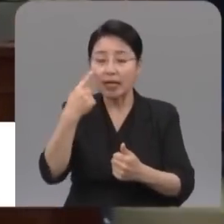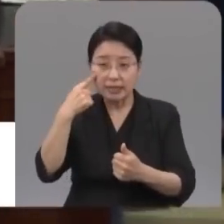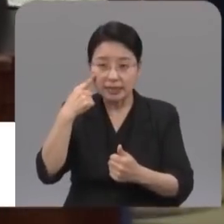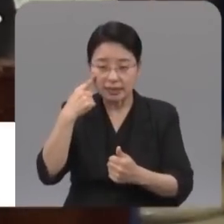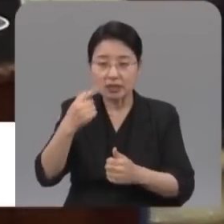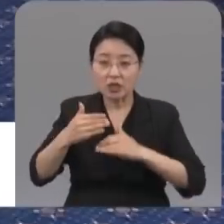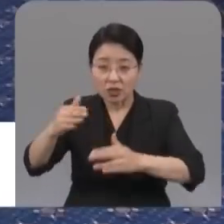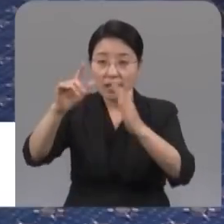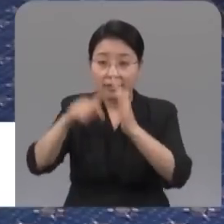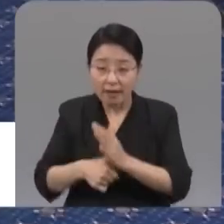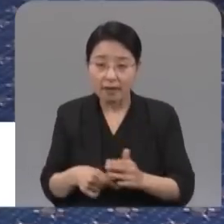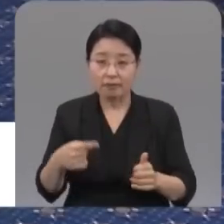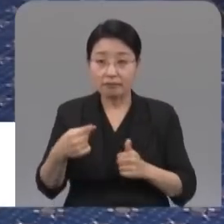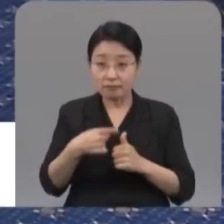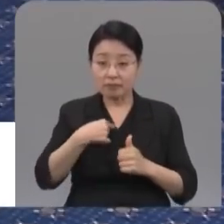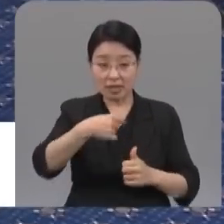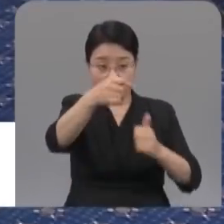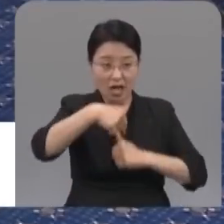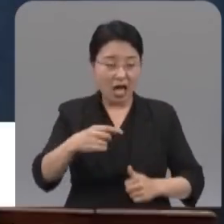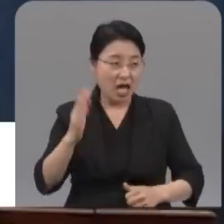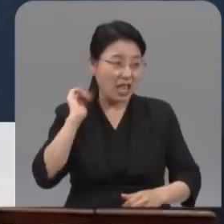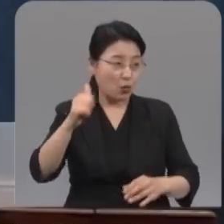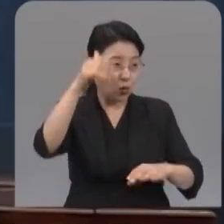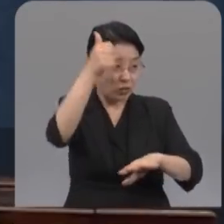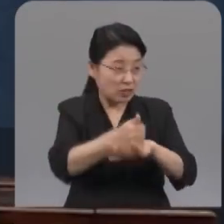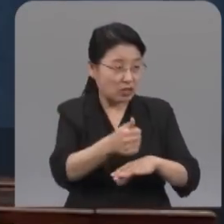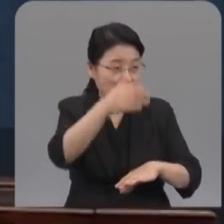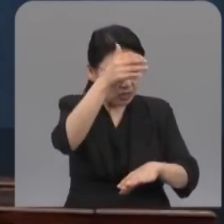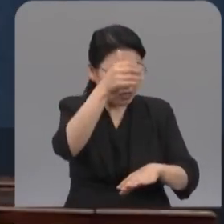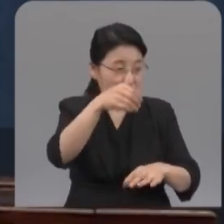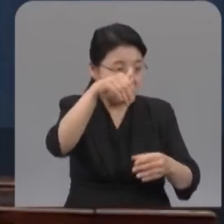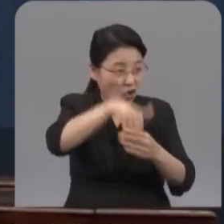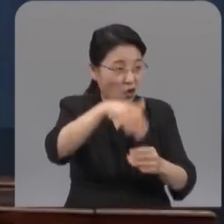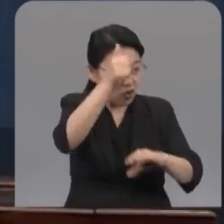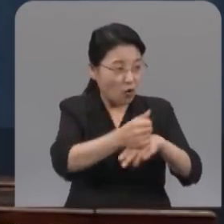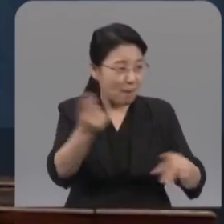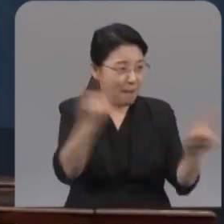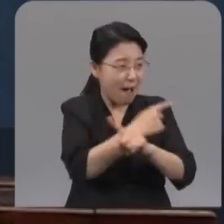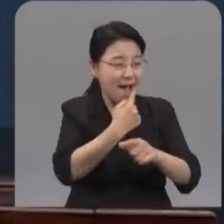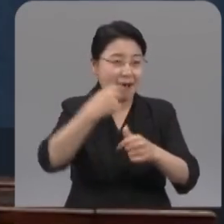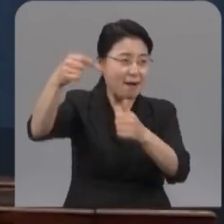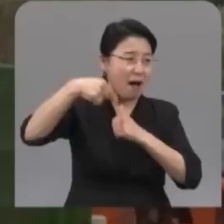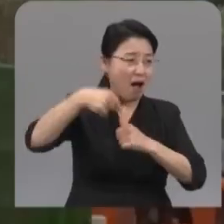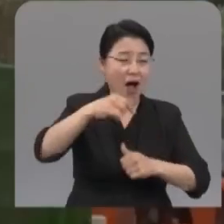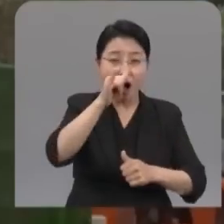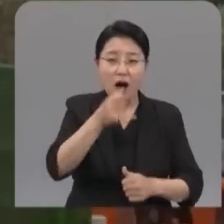자신에게 대선 결과를 뒤집어라 라고 압박을 가했다고 증언했습니다.